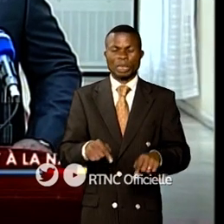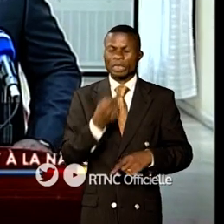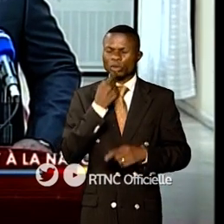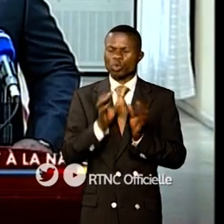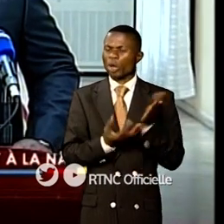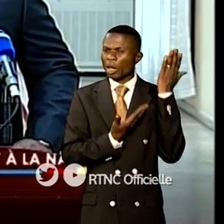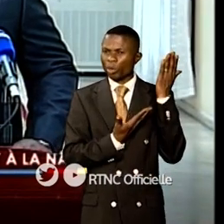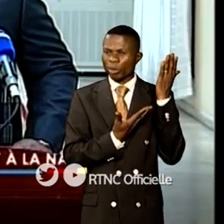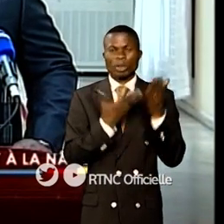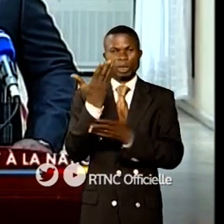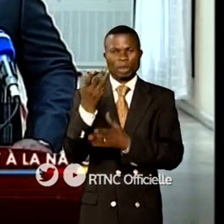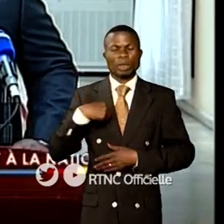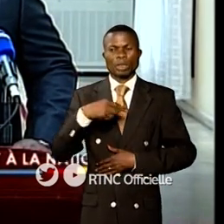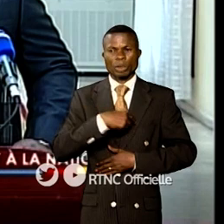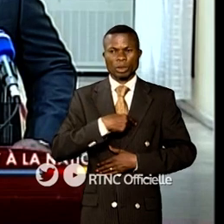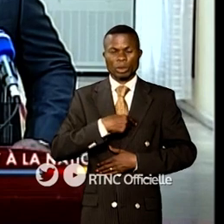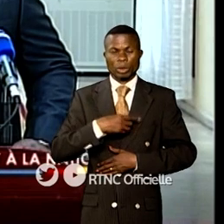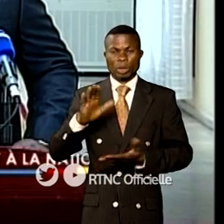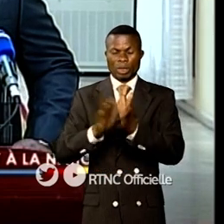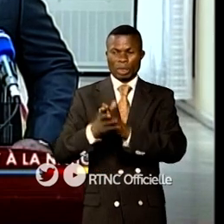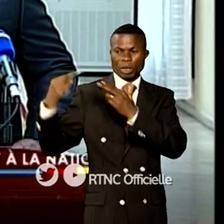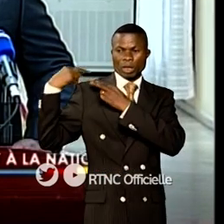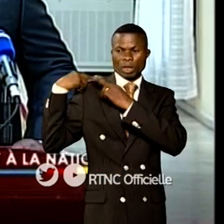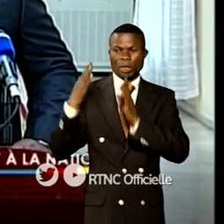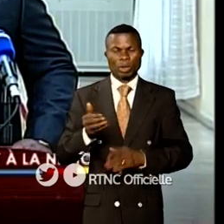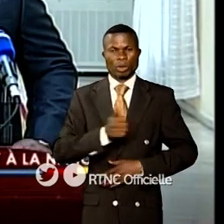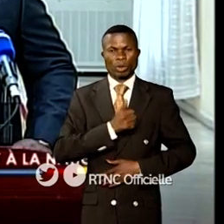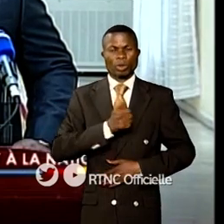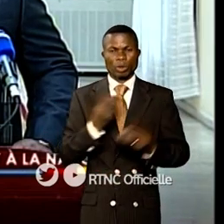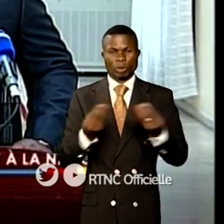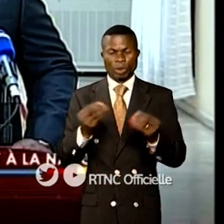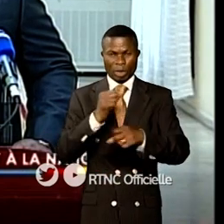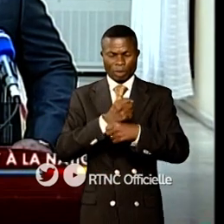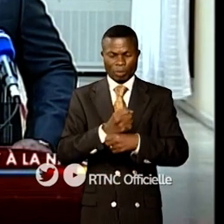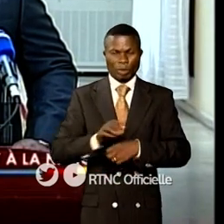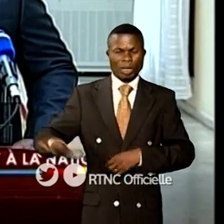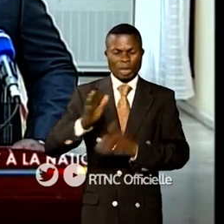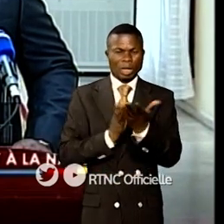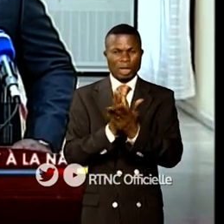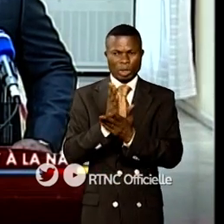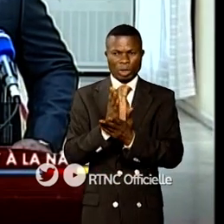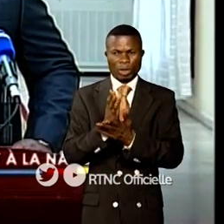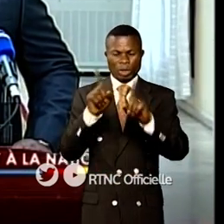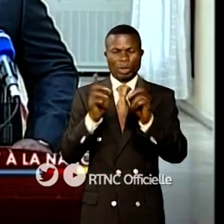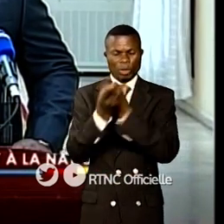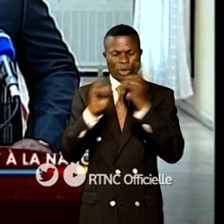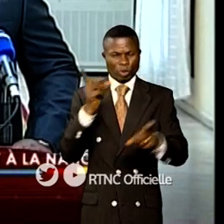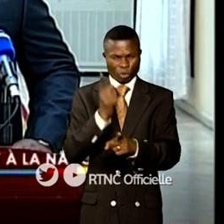historique nous impose de prendre nos responsabilités en vue d'instaurer un état de droit et de